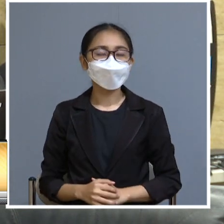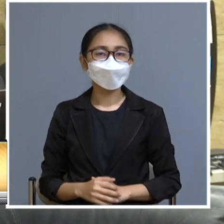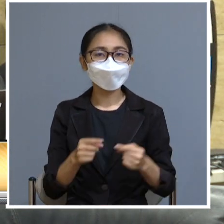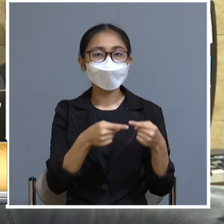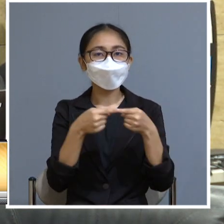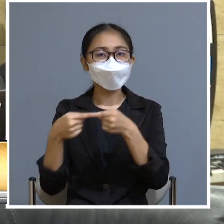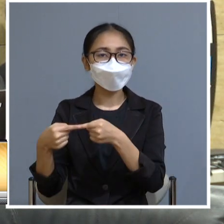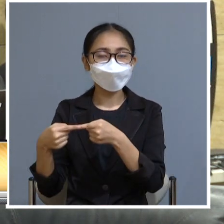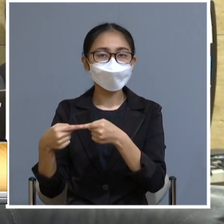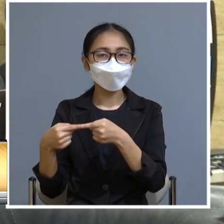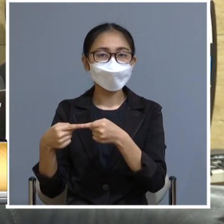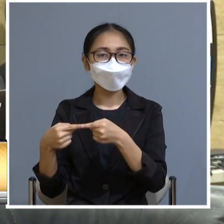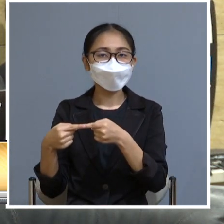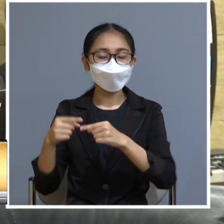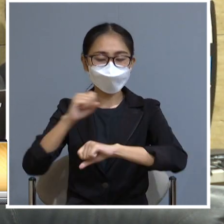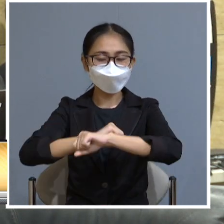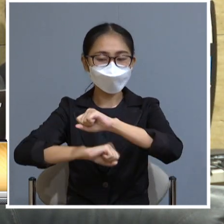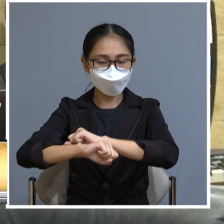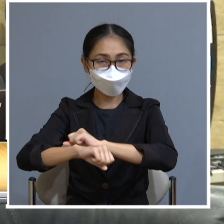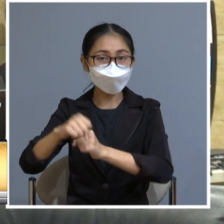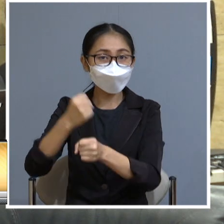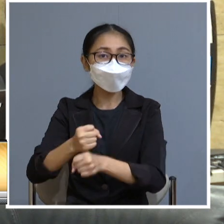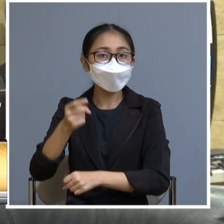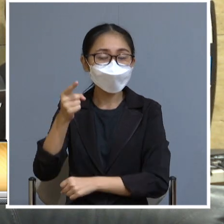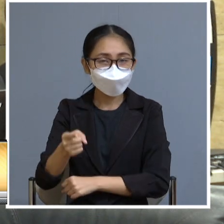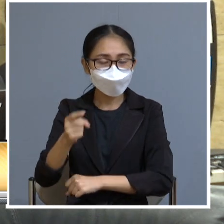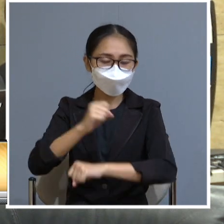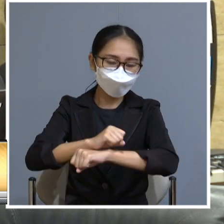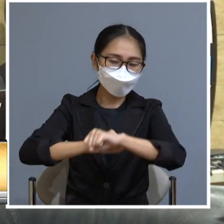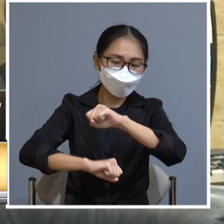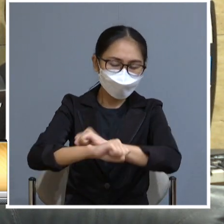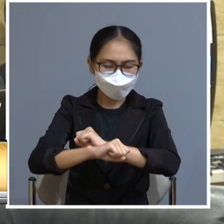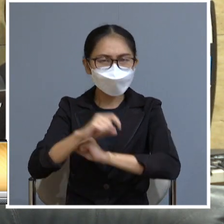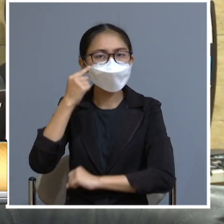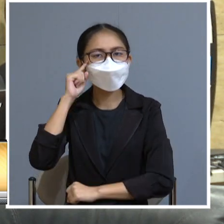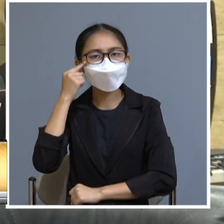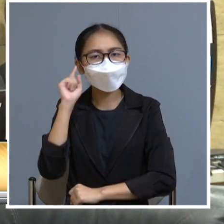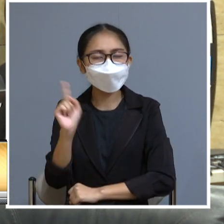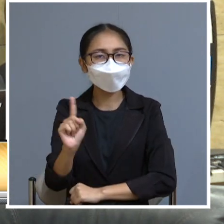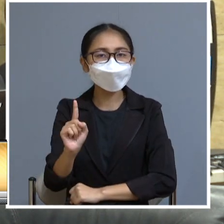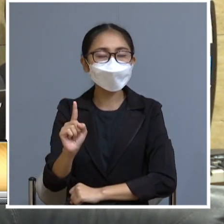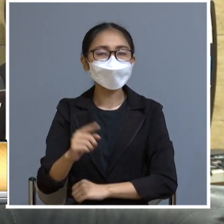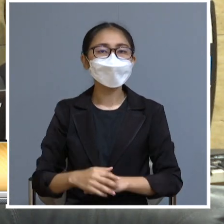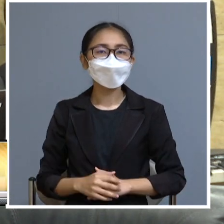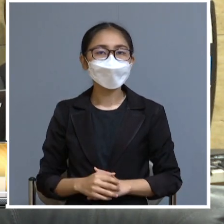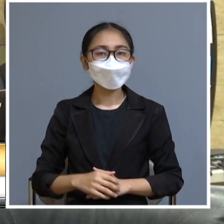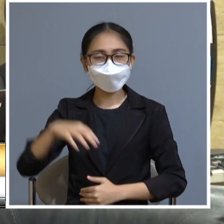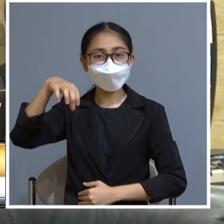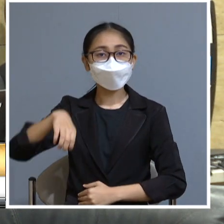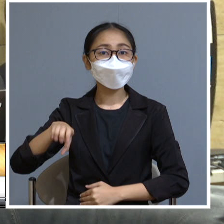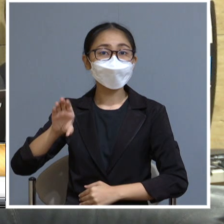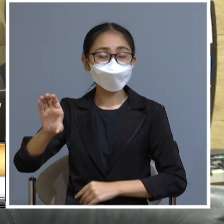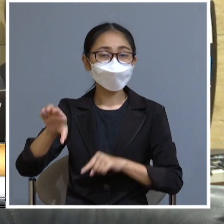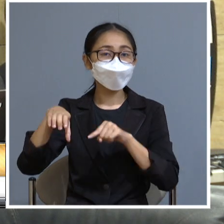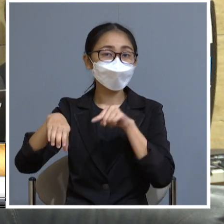ต่มาก็ได้มการก่อสรางจรินะครับก่อสรางไปก่อสรางมา 5 ข